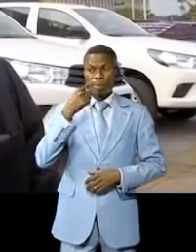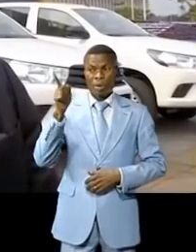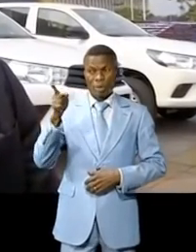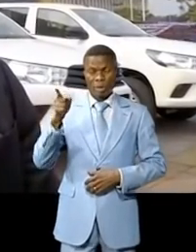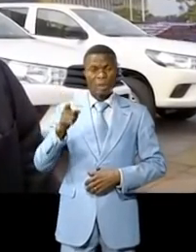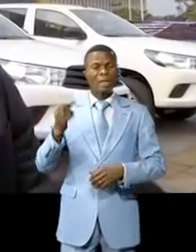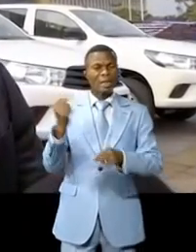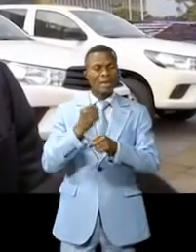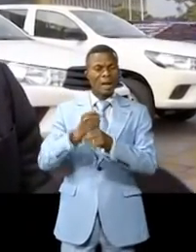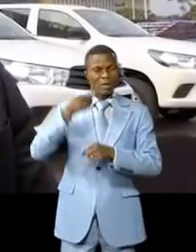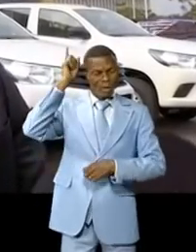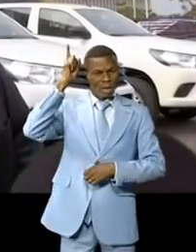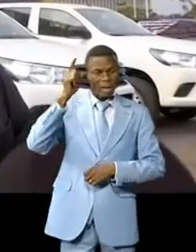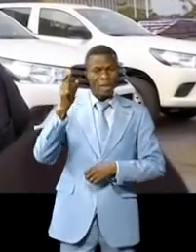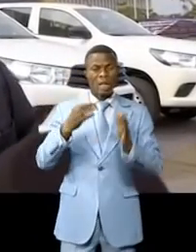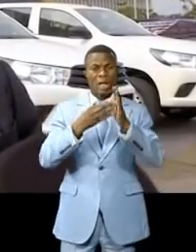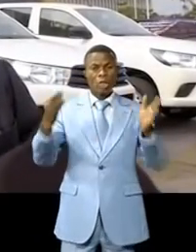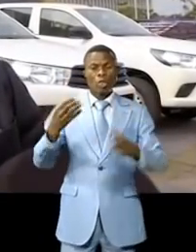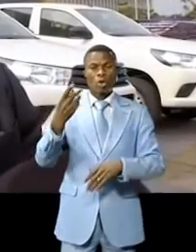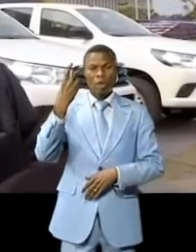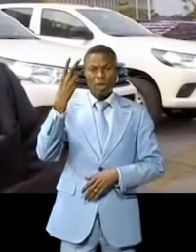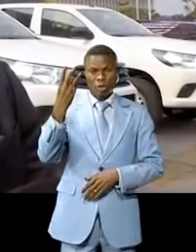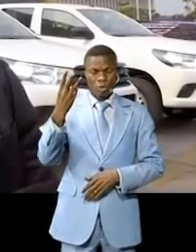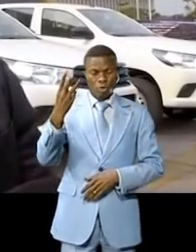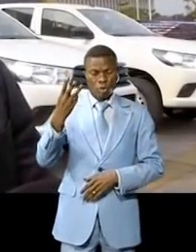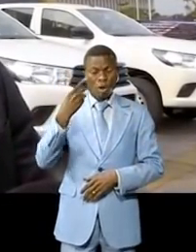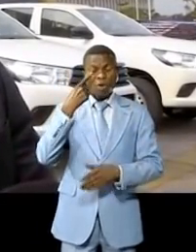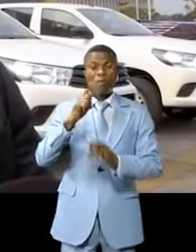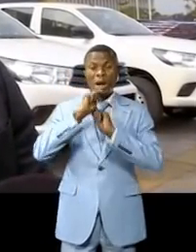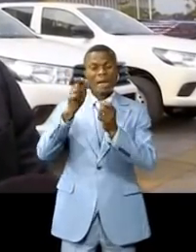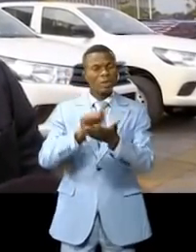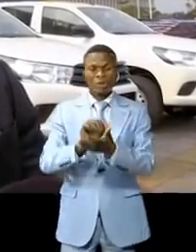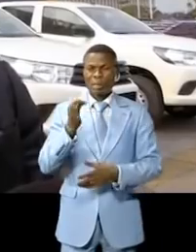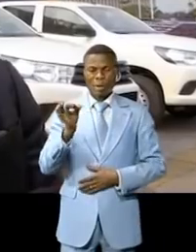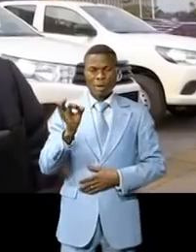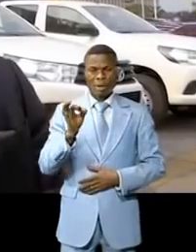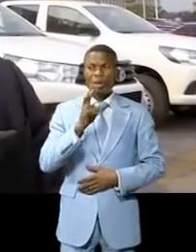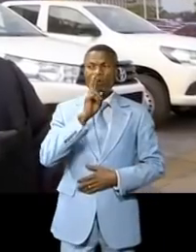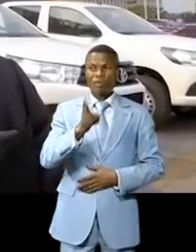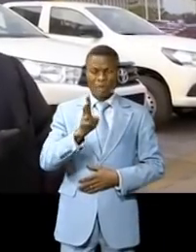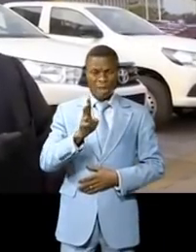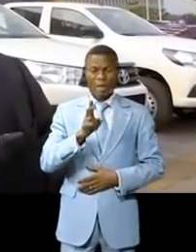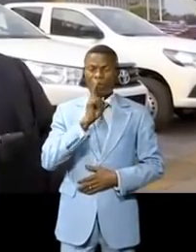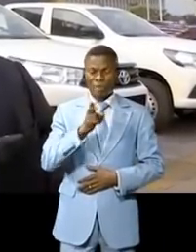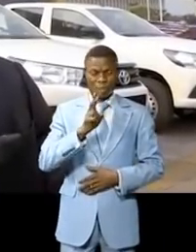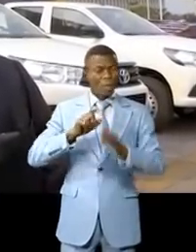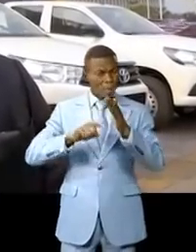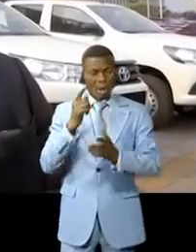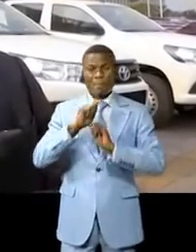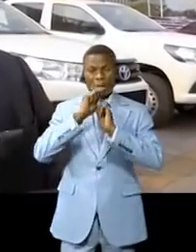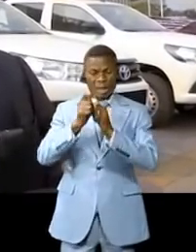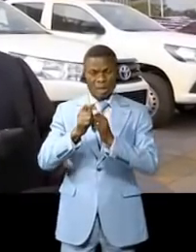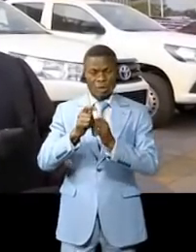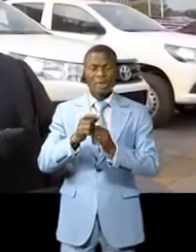ce ministère depuis 1993. Je n'ai jamais vu cet événement. Véritablement, c'est une première.